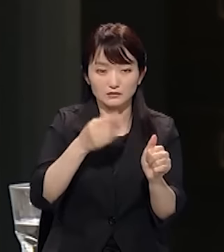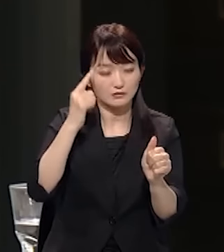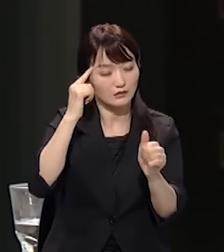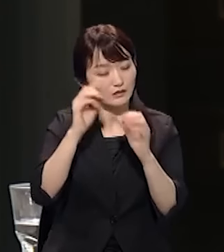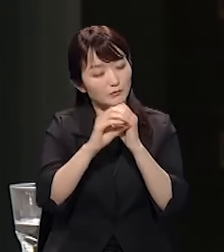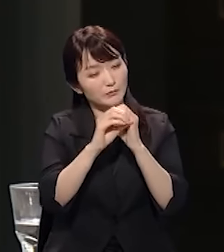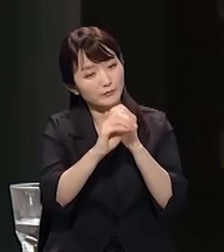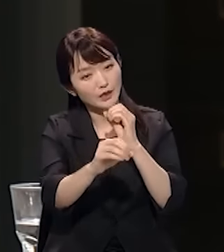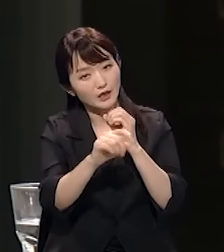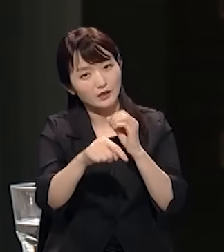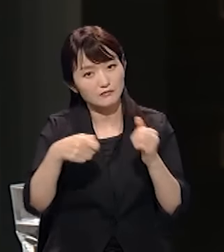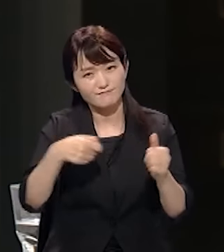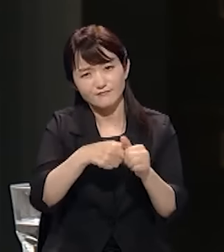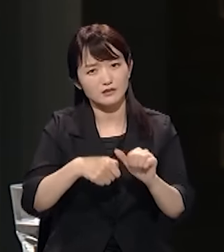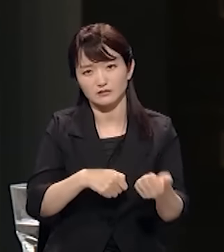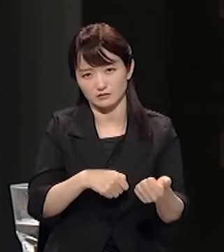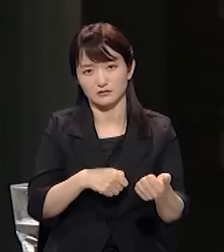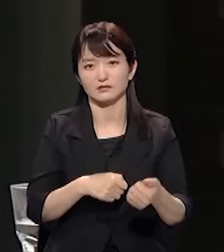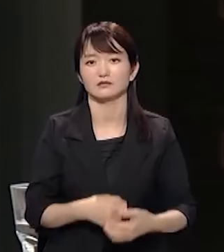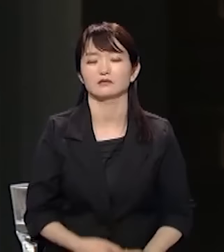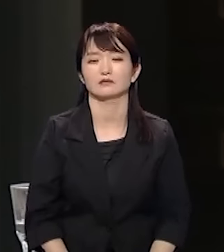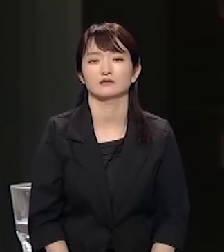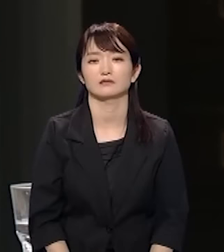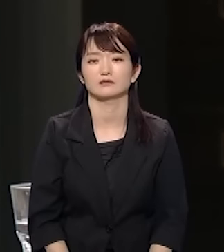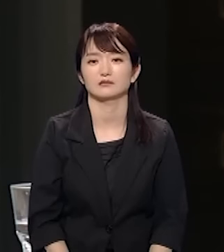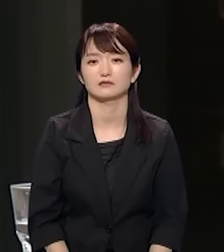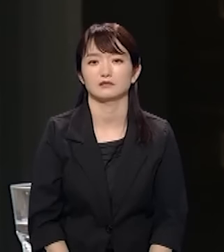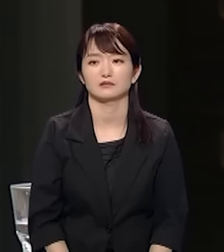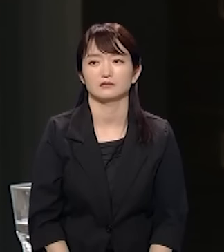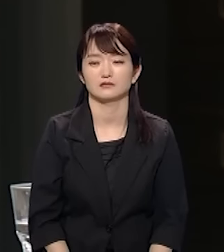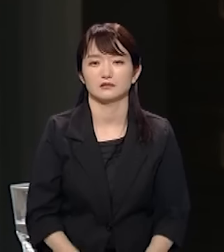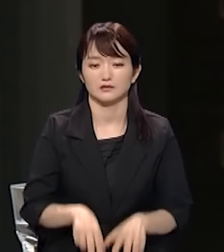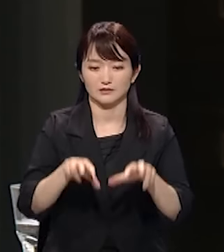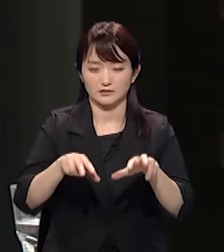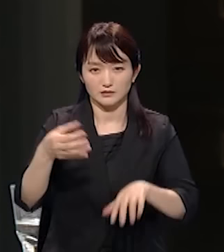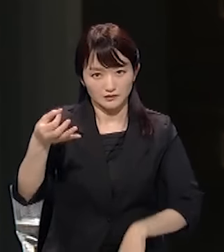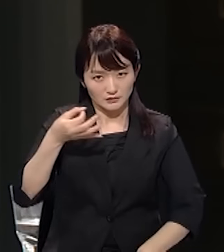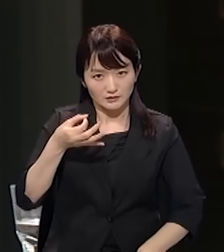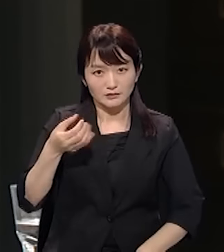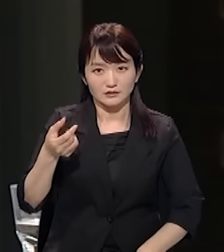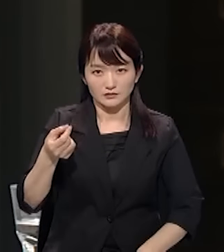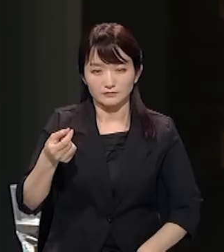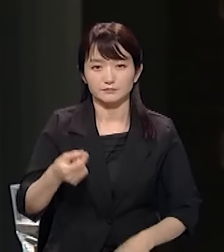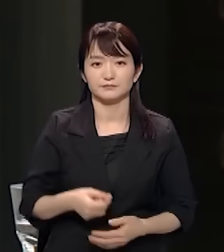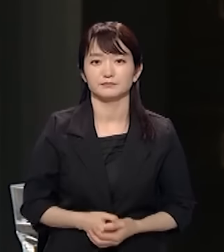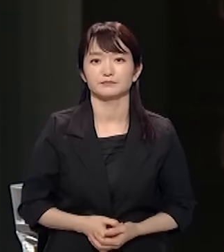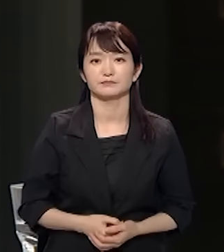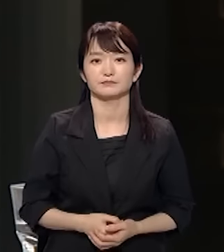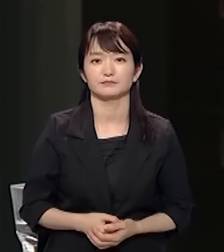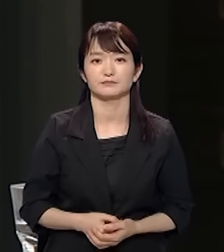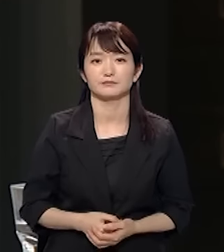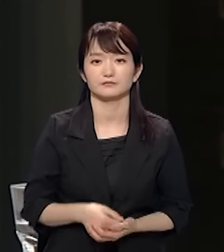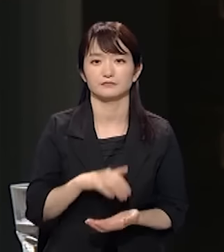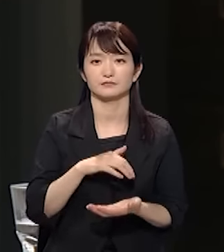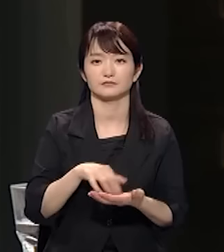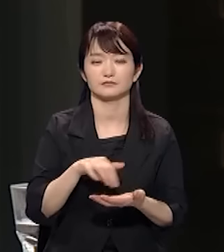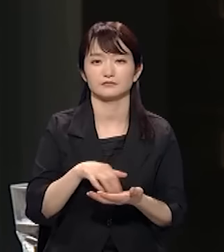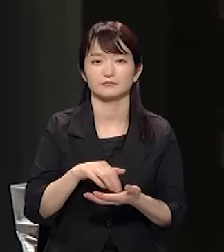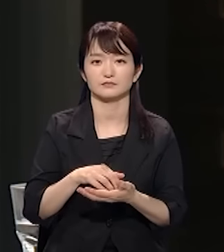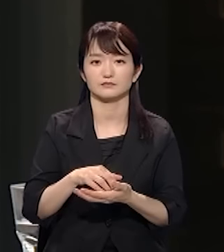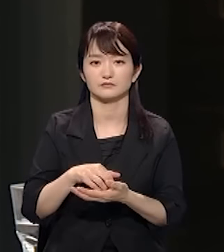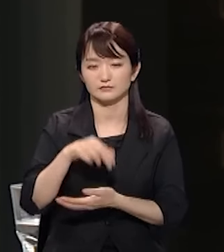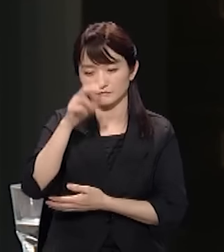그런 짓을 저질렀던 거잖아요 자 지금 보신 것처럼이 사건에 신일곱 명의 경찰